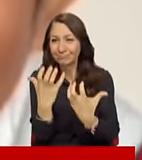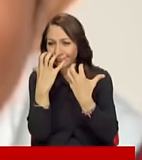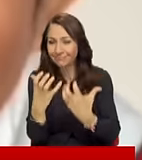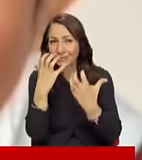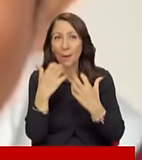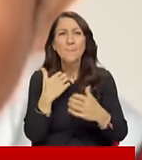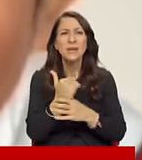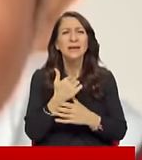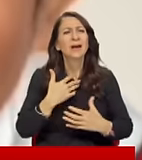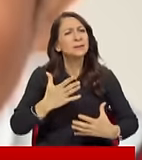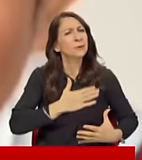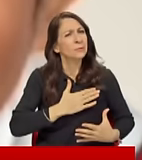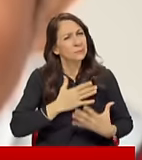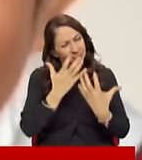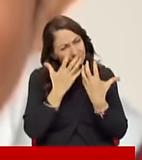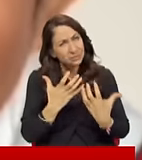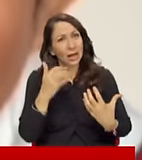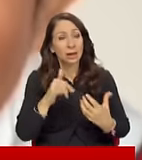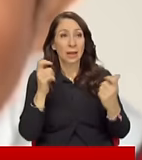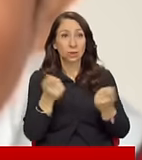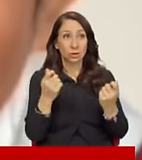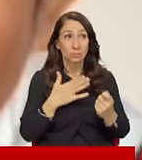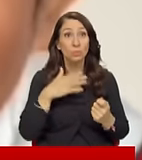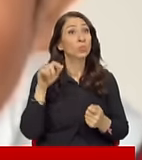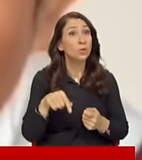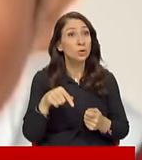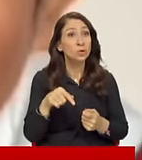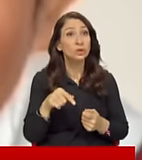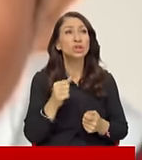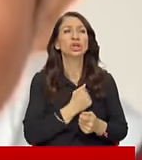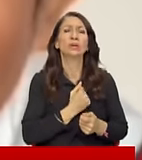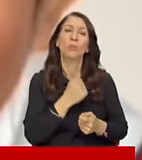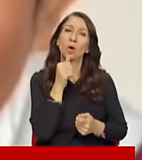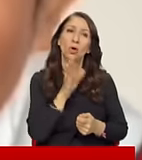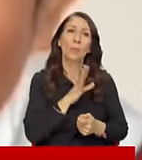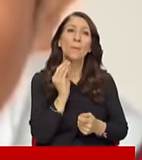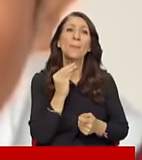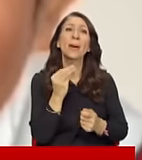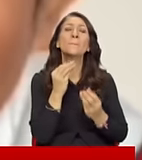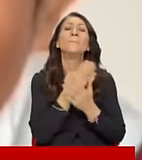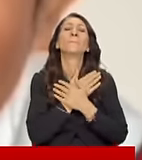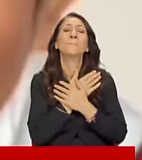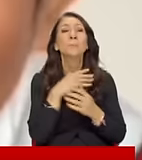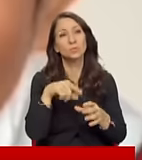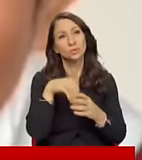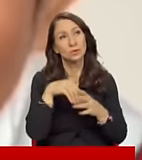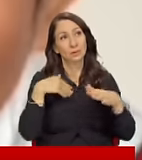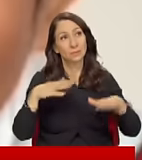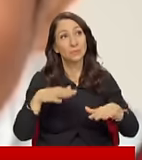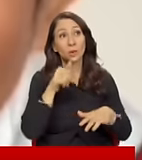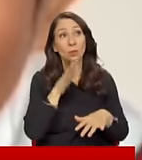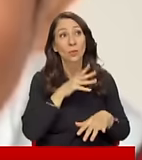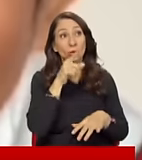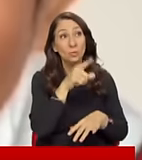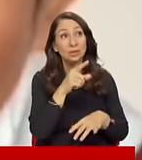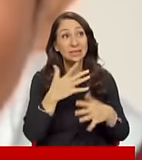mesleğimi özveriyle, hakkıyla yapmaya çalıştım. Bugün ise canım oğlum, Bebeğim Alen'im için buradayım. Oğlum